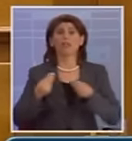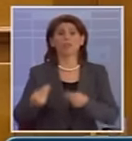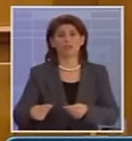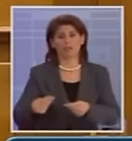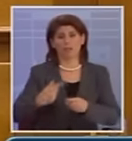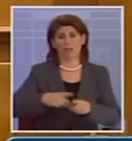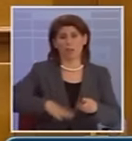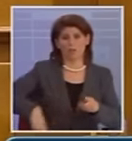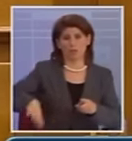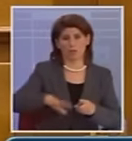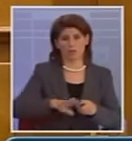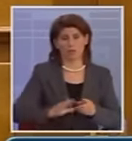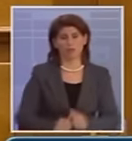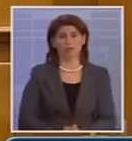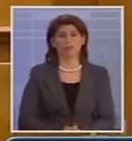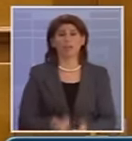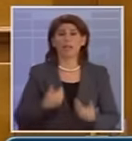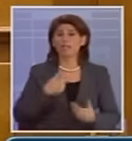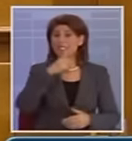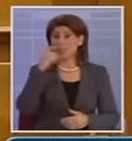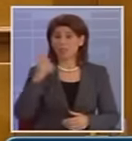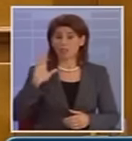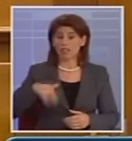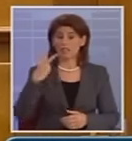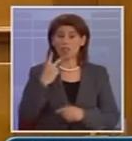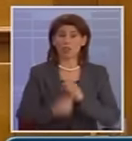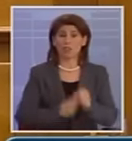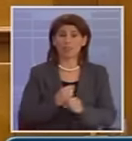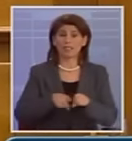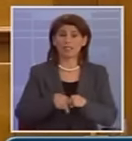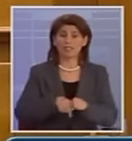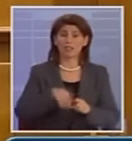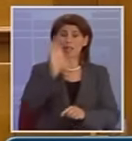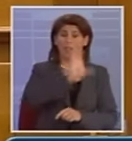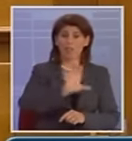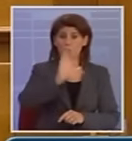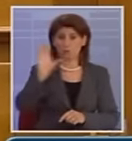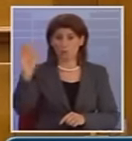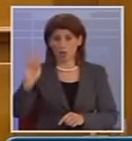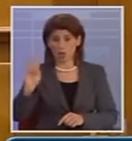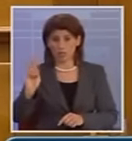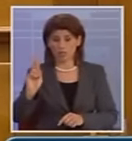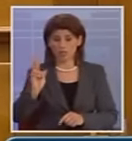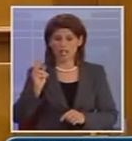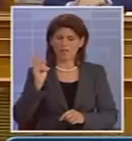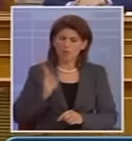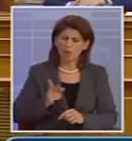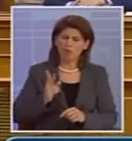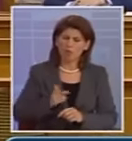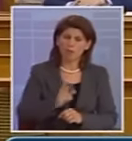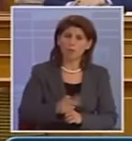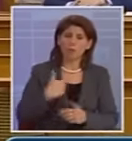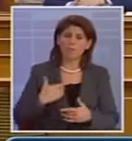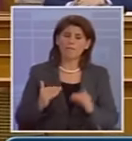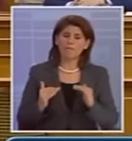λαό. Εμείς τα δύσκολα δύο τελευταία χρόνια με τις σχέσεις Ευρώπης-Ρωσίας να χειροτερεύουν συνεχώς, καταφέραμε